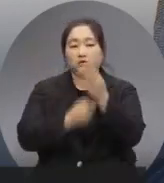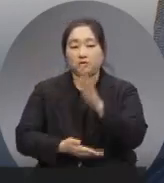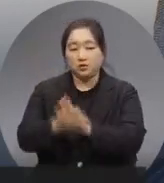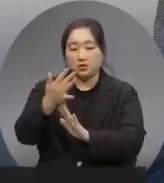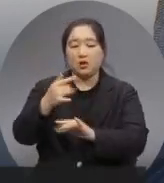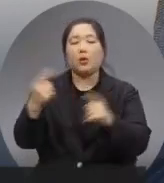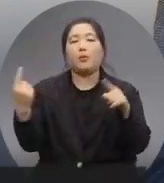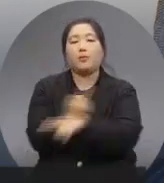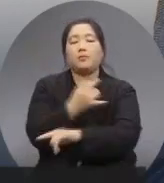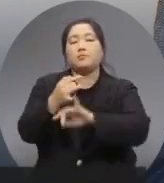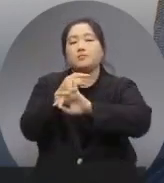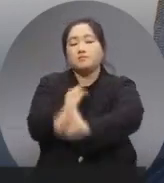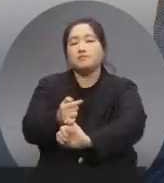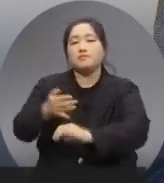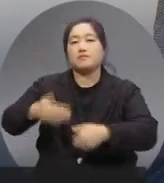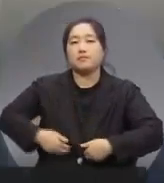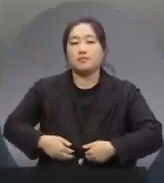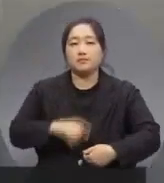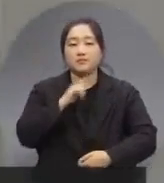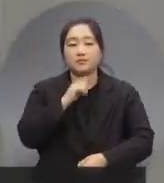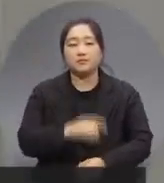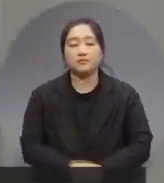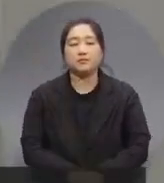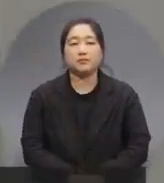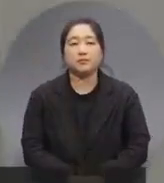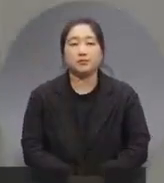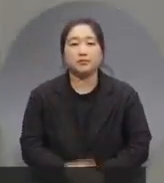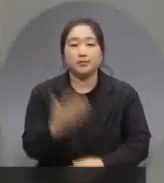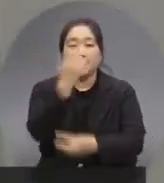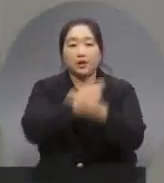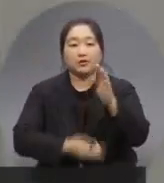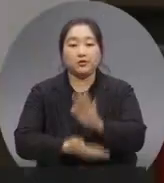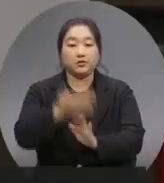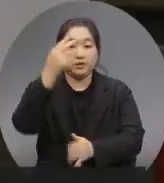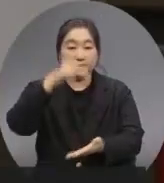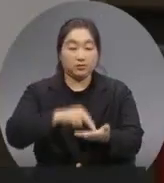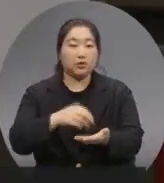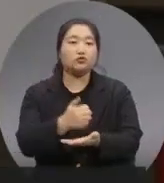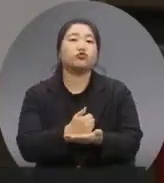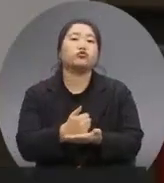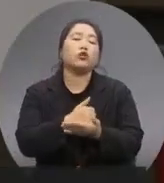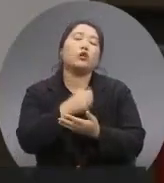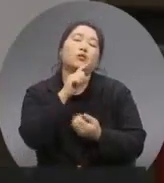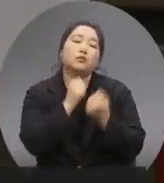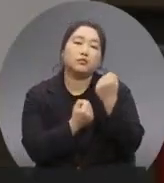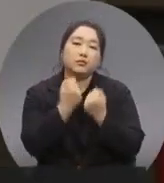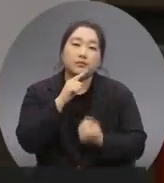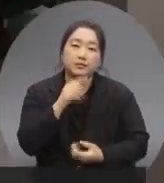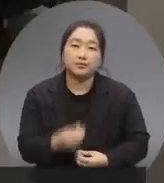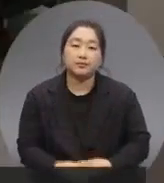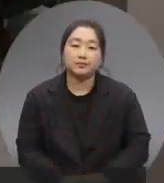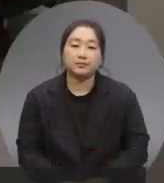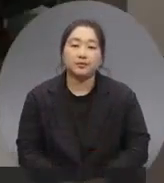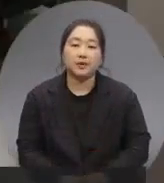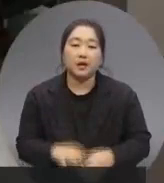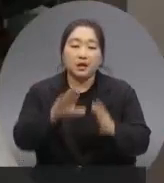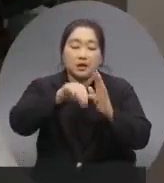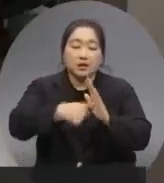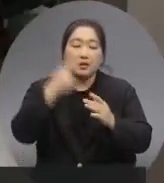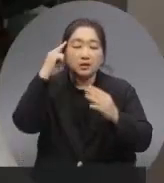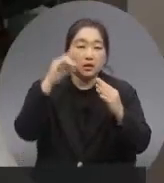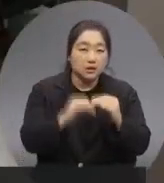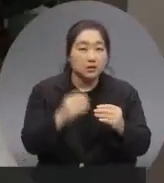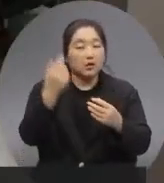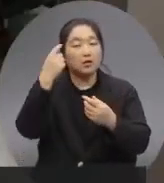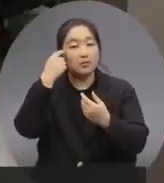청주시가 반드시 고쳐야 될 부분이라고 생각합니다 청주시는 우연이라고 해명했습니다 당시 천반